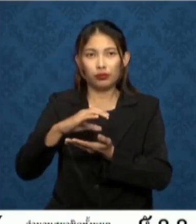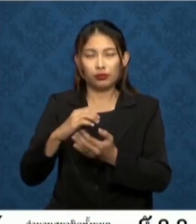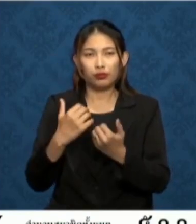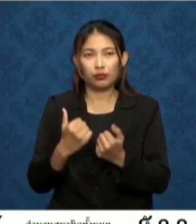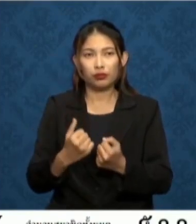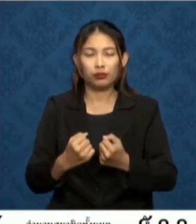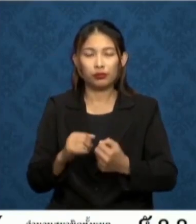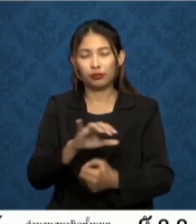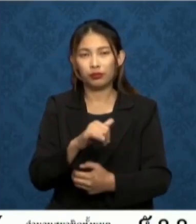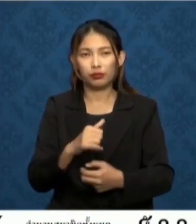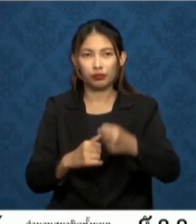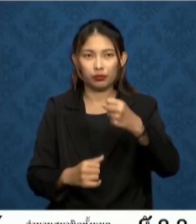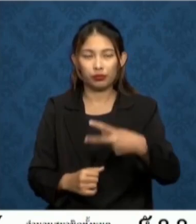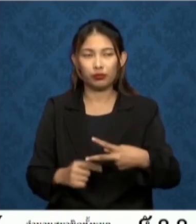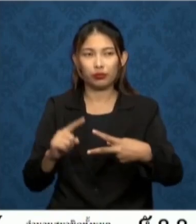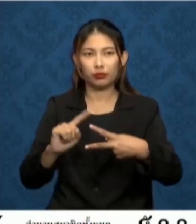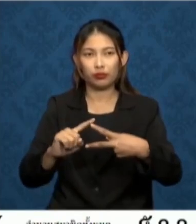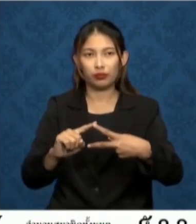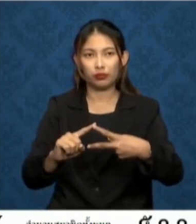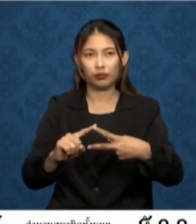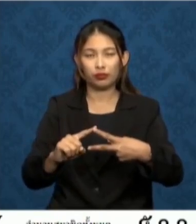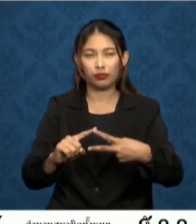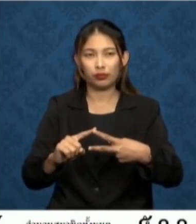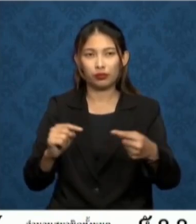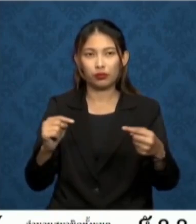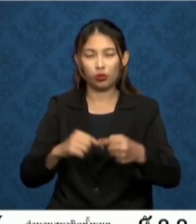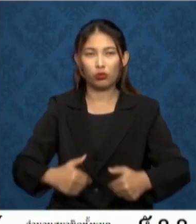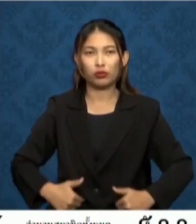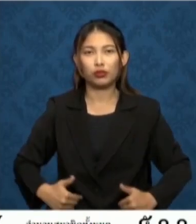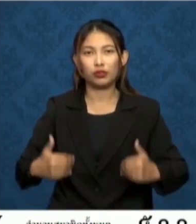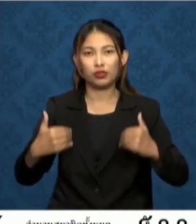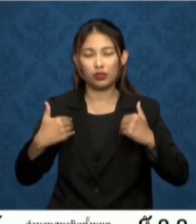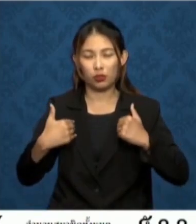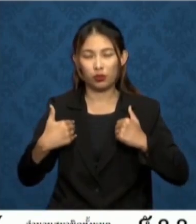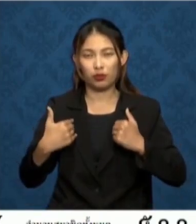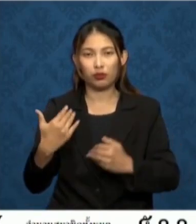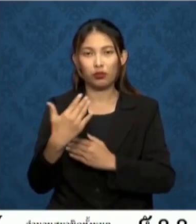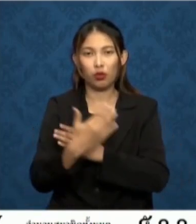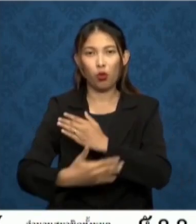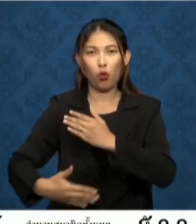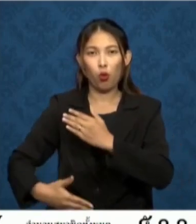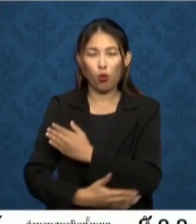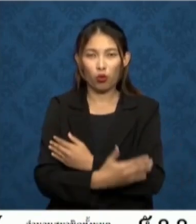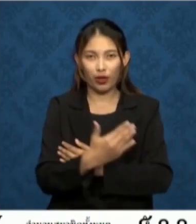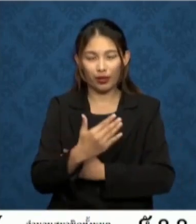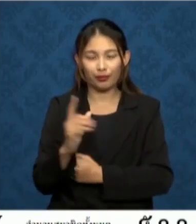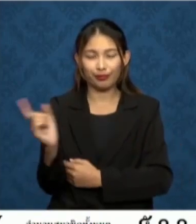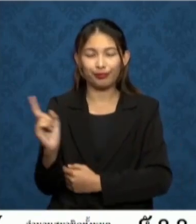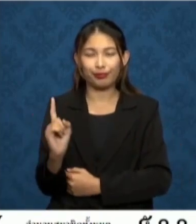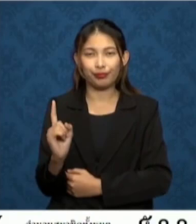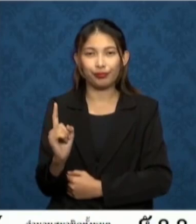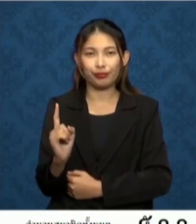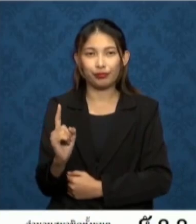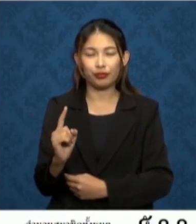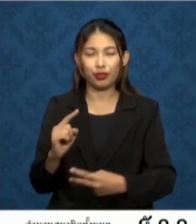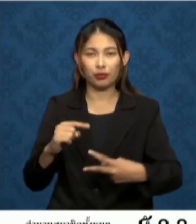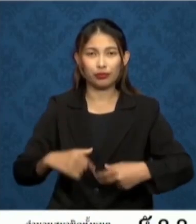2เรื่องครับท่านประธานครับ1คือเรื่องของชีวิตและโอกาสเรื่องแรกครับท่านประธานครับ